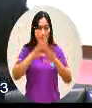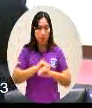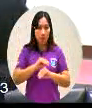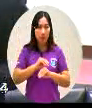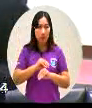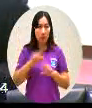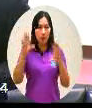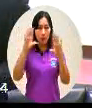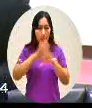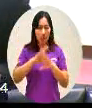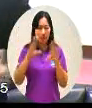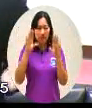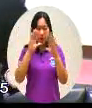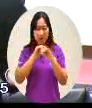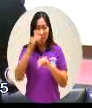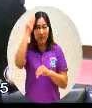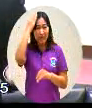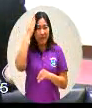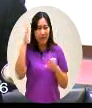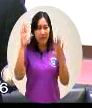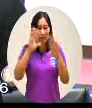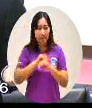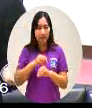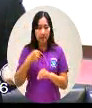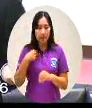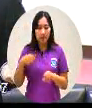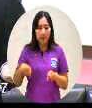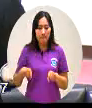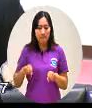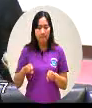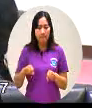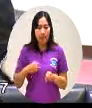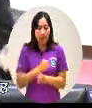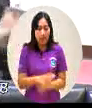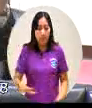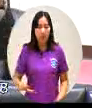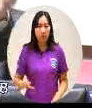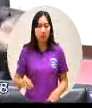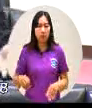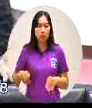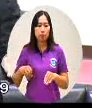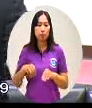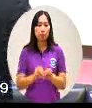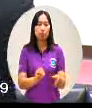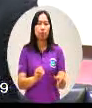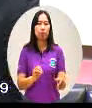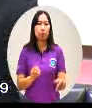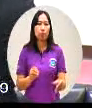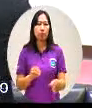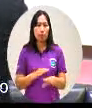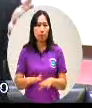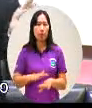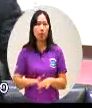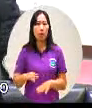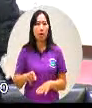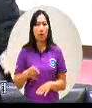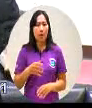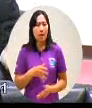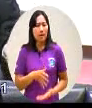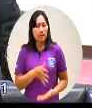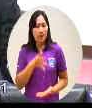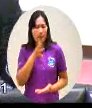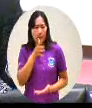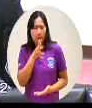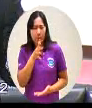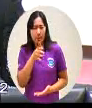呢。所以讲，这造成地方车就困扰啊。啊，这遐久啊！你看，讲两年啊，咱的干部部门